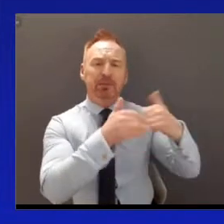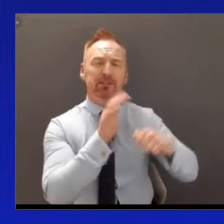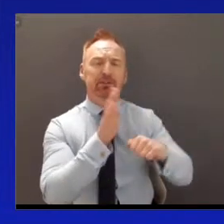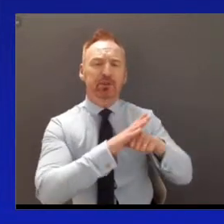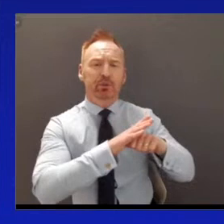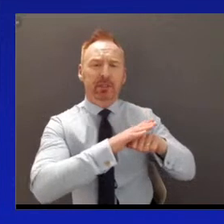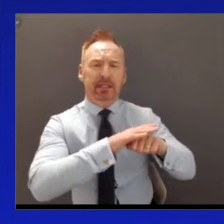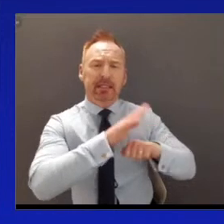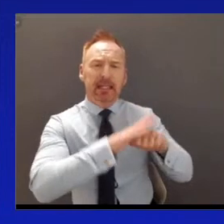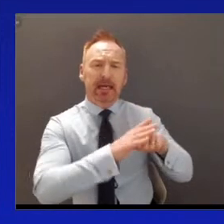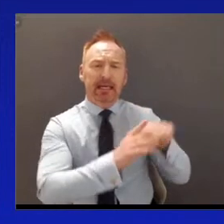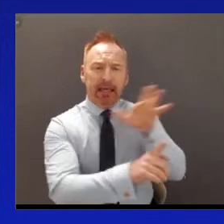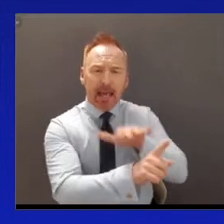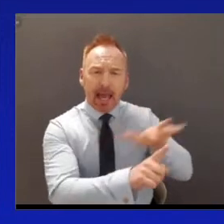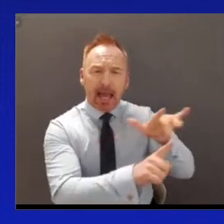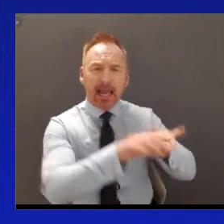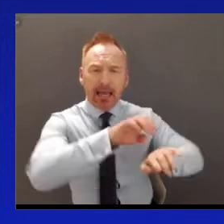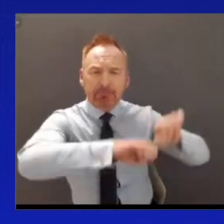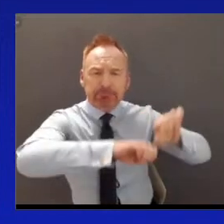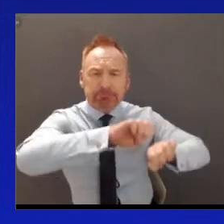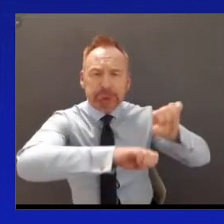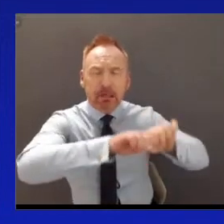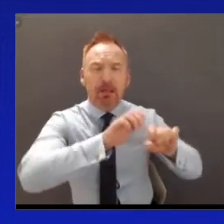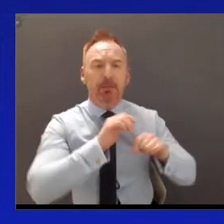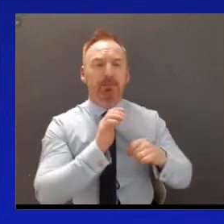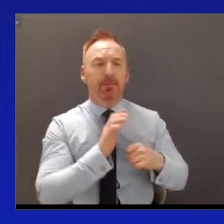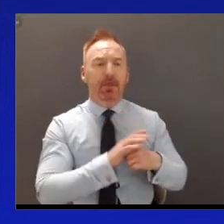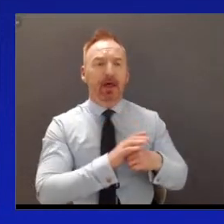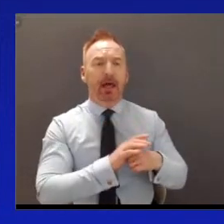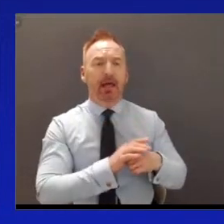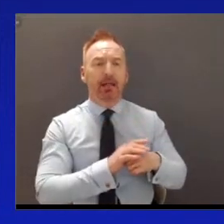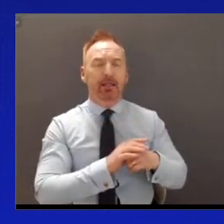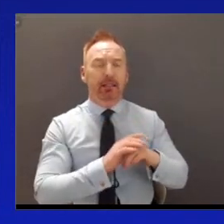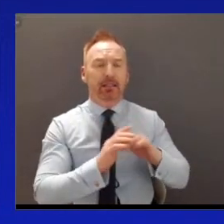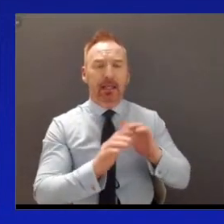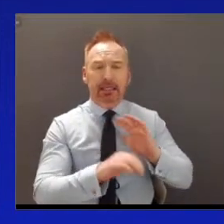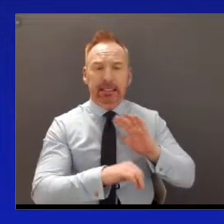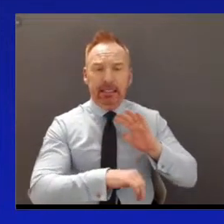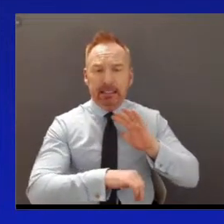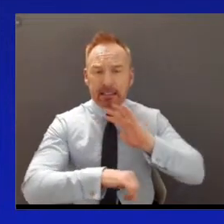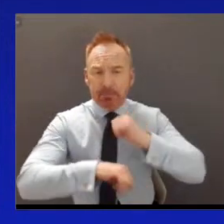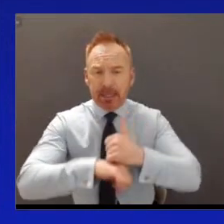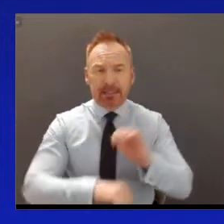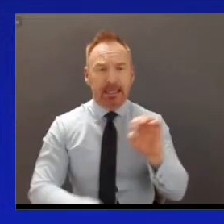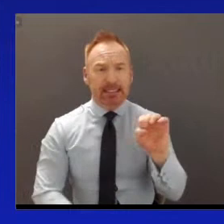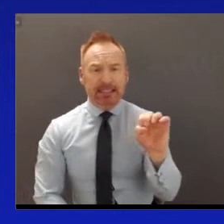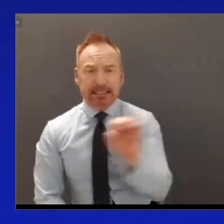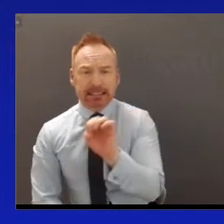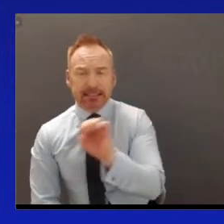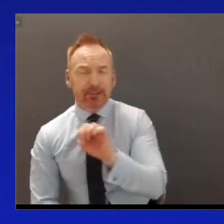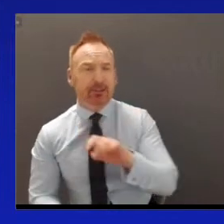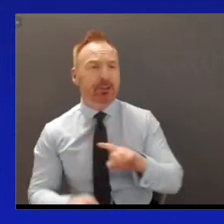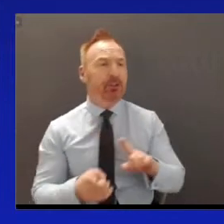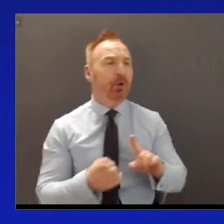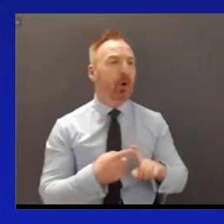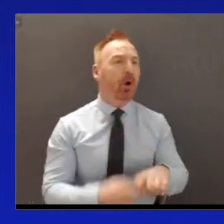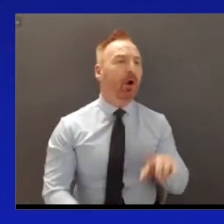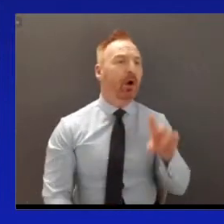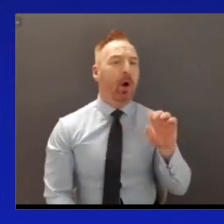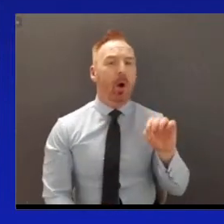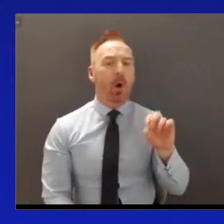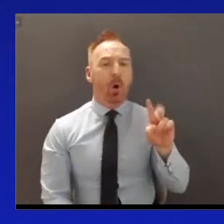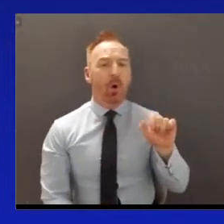mise en œuvre du site dans le quartier Overbrook, maintenant le site de dépistage dans Vanier où les gens peuvent marcher.